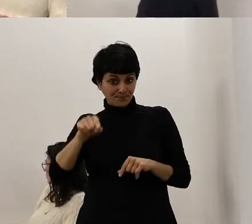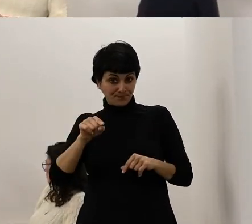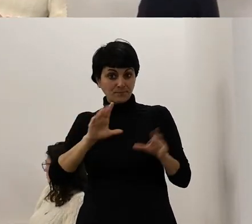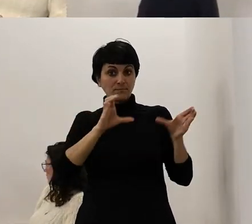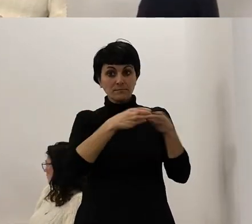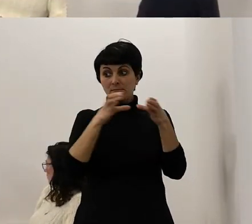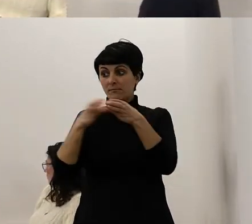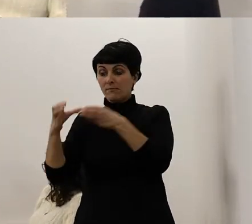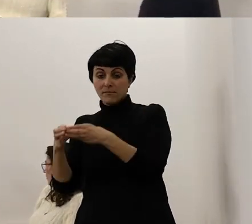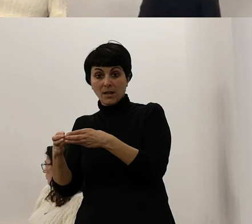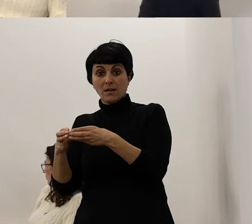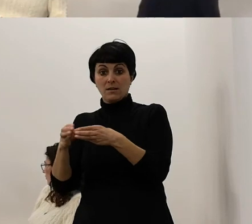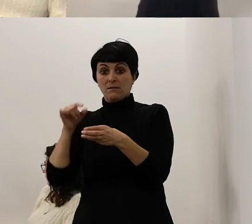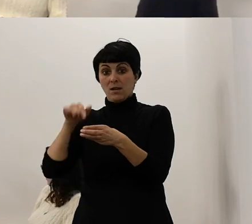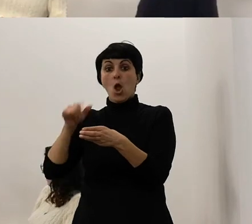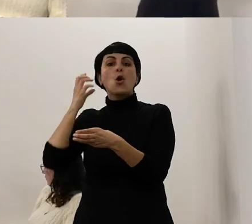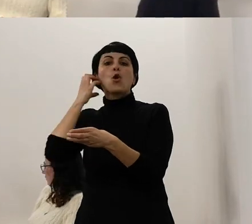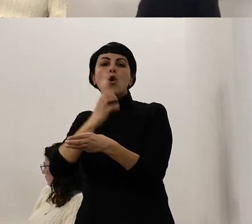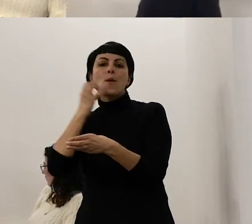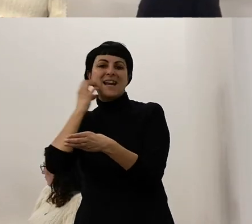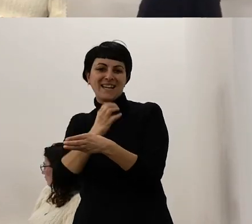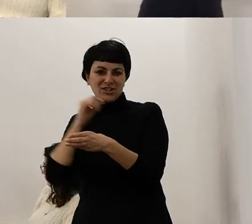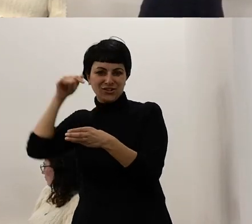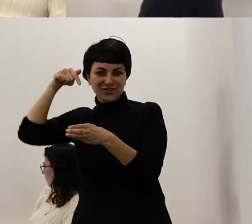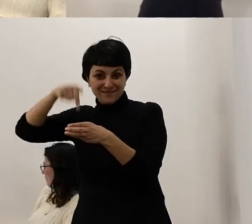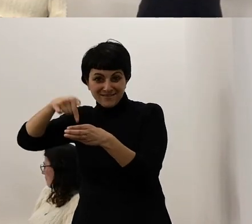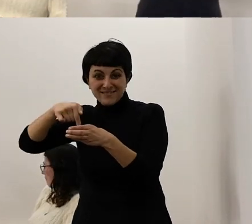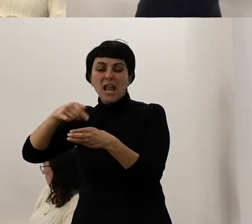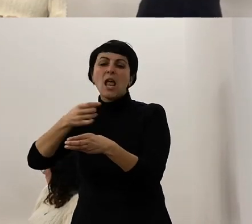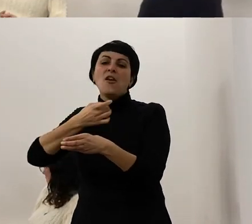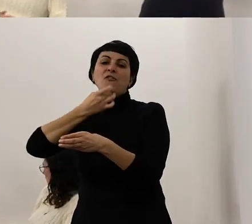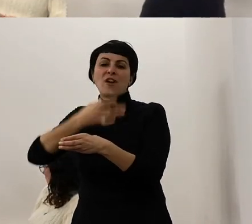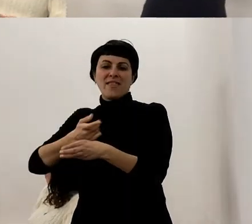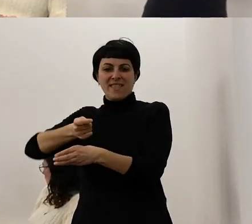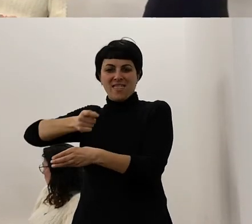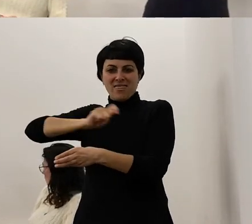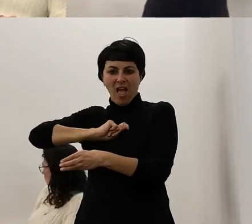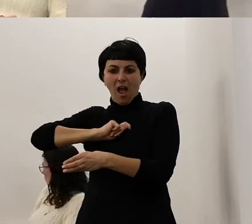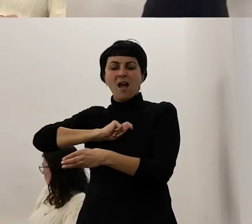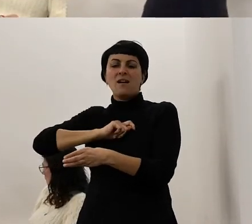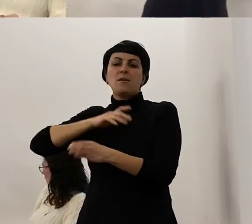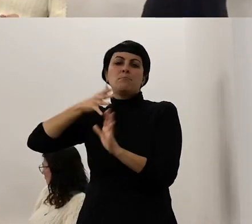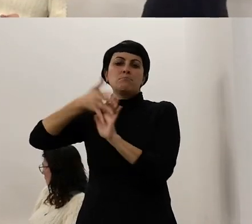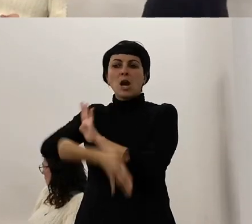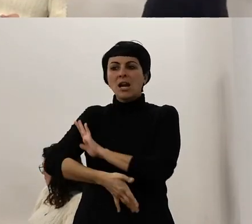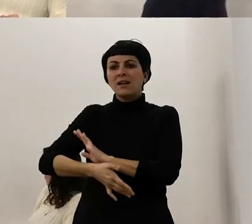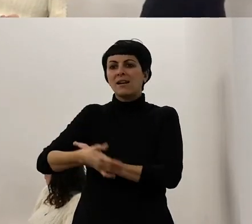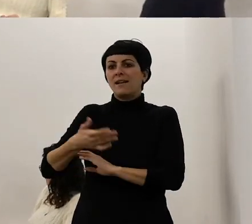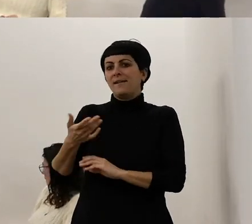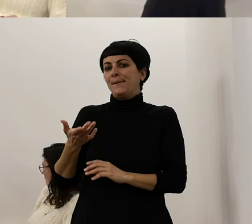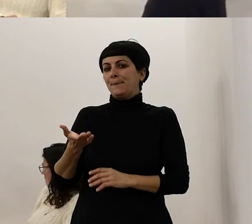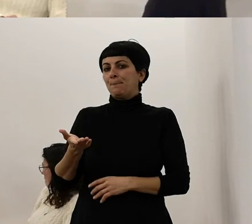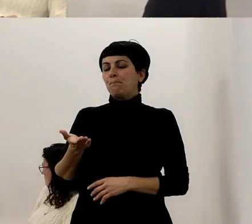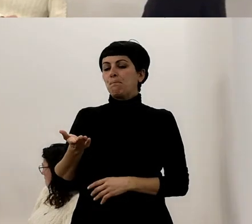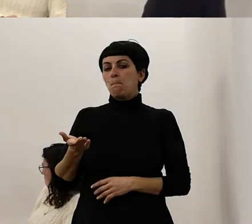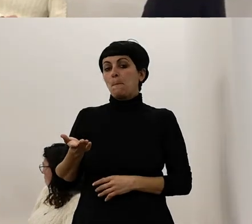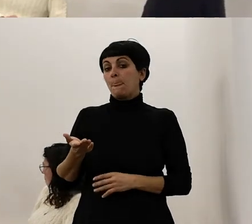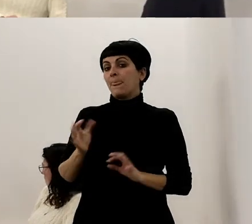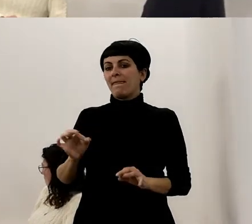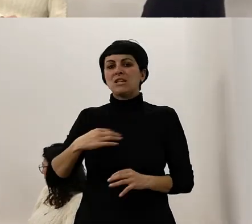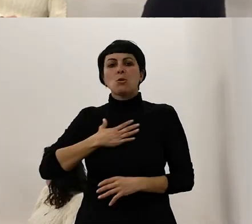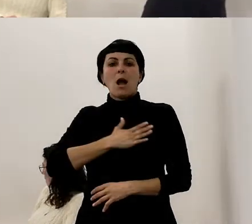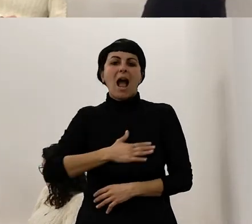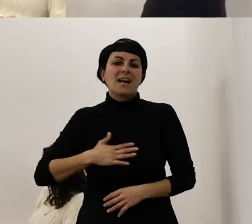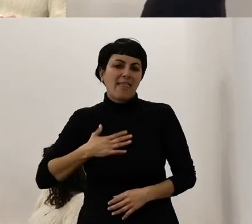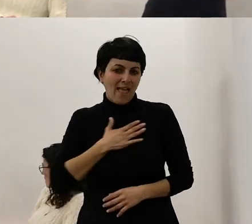això, doncs, que amb els comunitats tens una facilitat o és doncs, molt més sí, al final